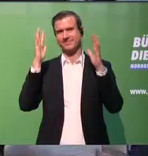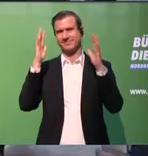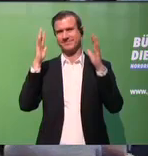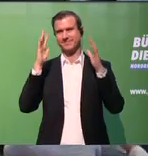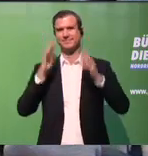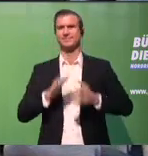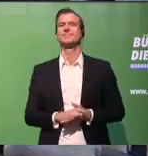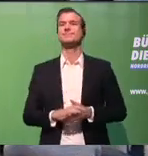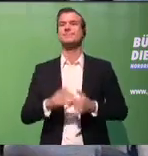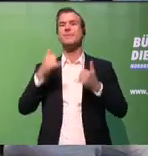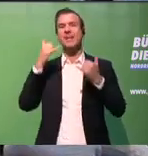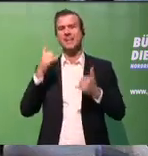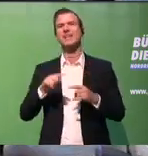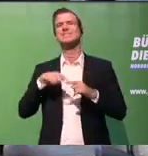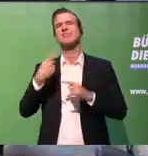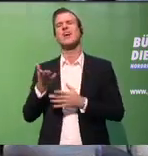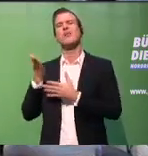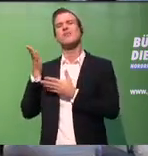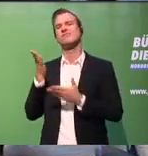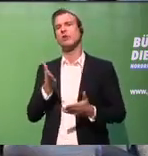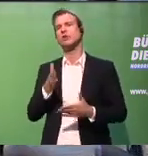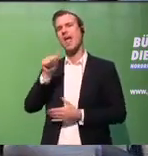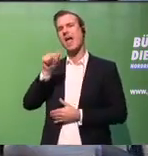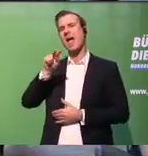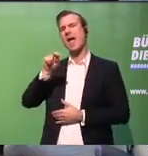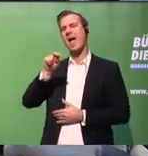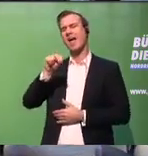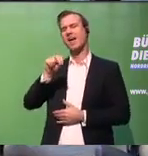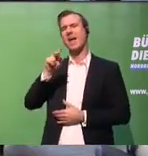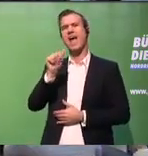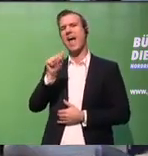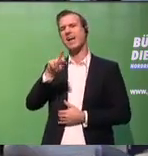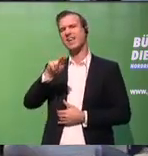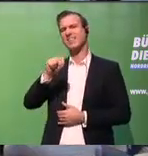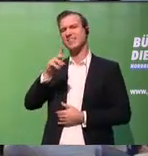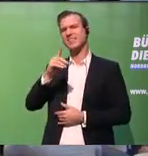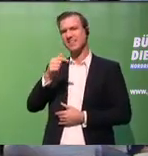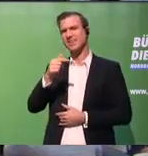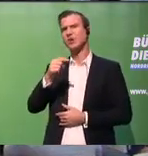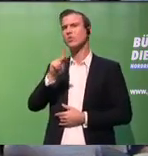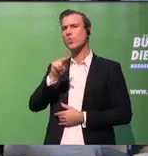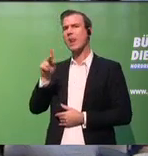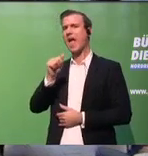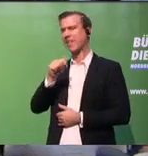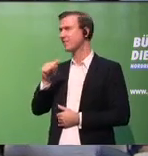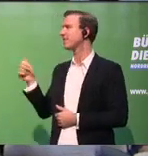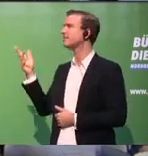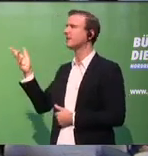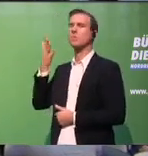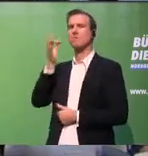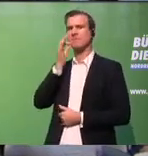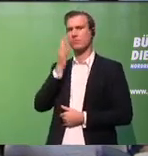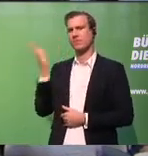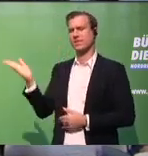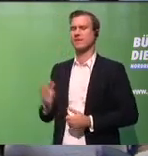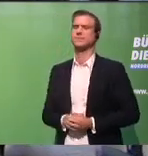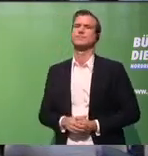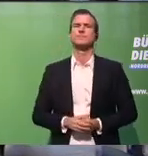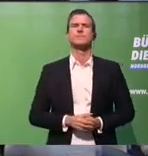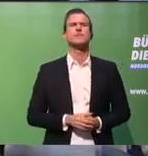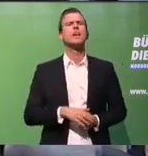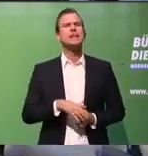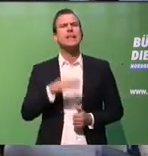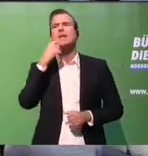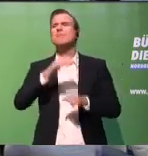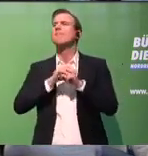Wir kommen dann jetzt zur Vorstellung von Arndt Kuhn. Arndt, 5 Minuten. Ja, danke. Ja, liebe Freundinnen und Freunde, warum